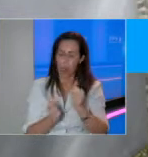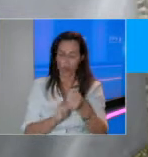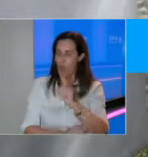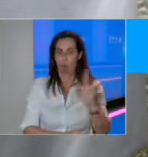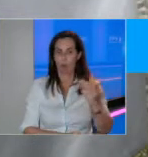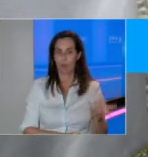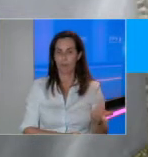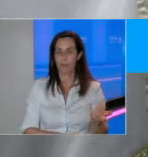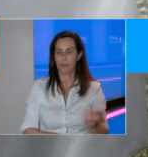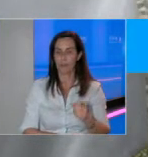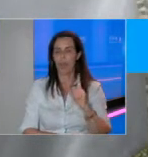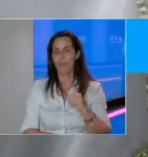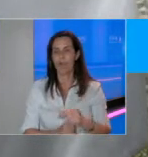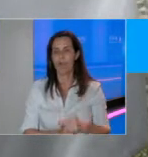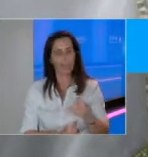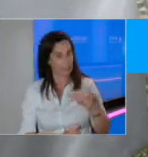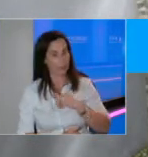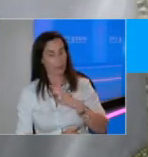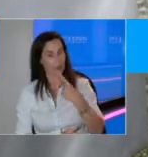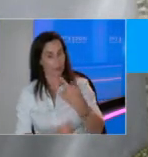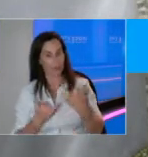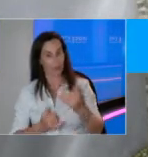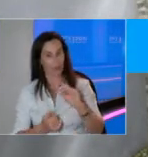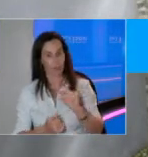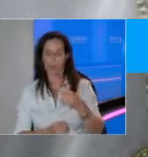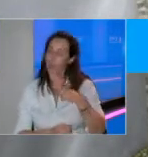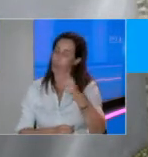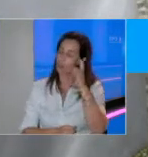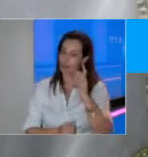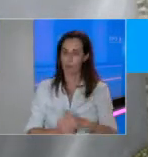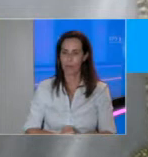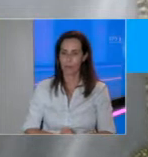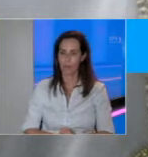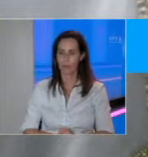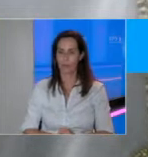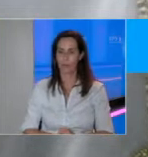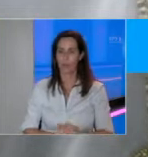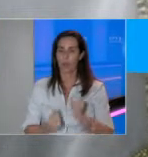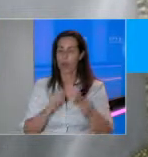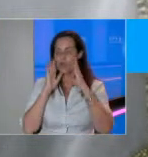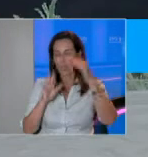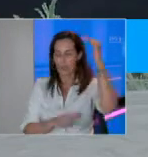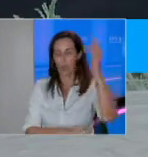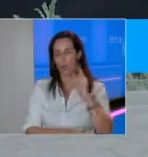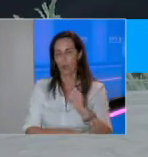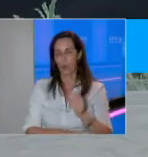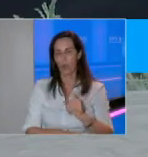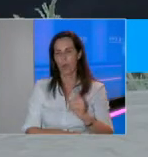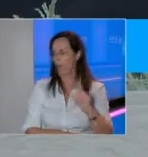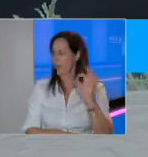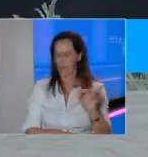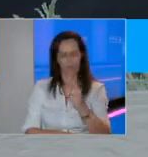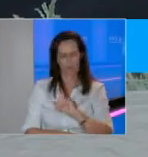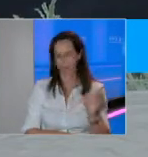יהיה. אבל... זה מעניין. כן, אני ככה חושב. או שיהיה נאמן לבני גנץ, הוא לא יחתור תחתיו,